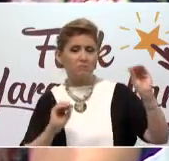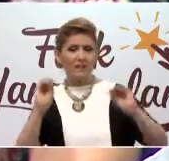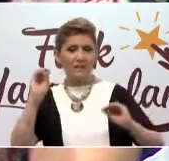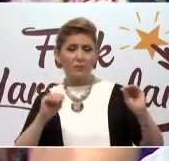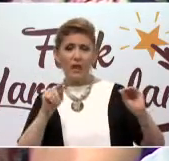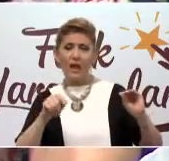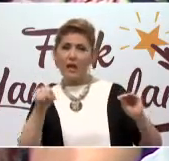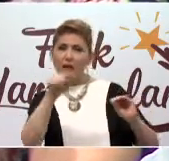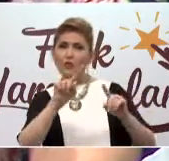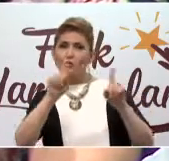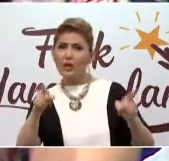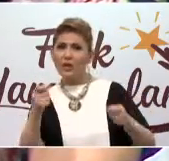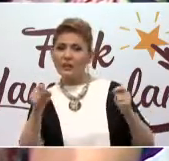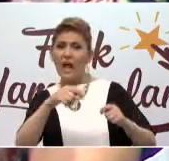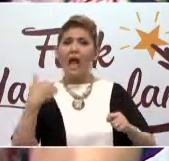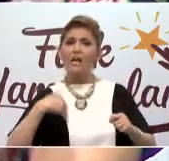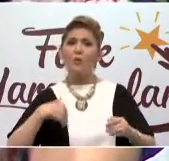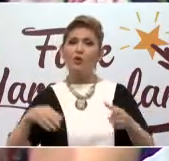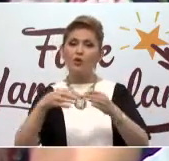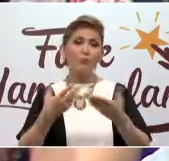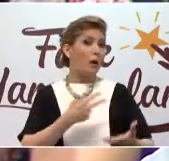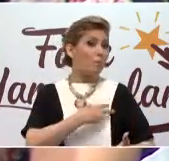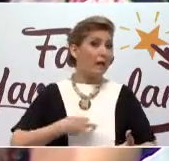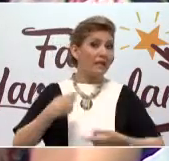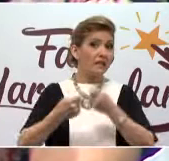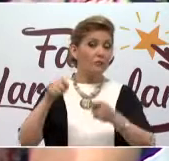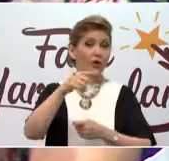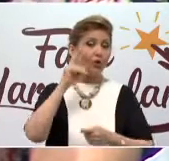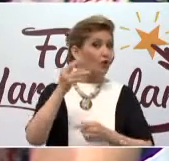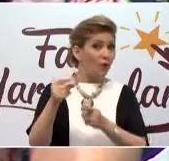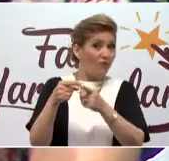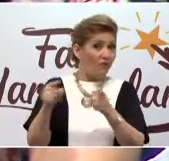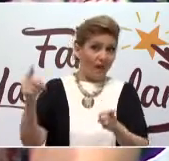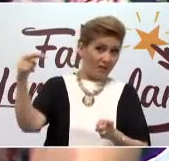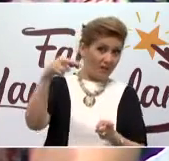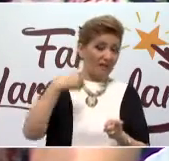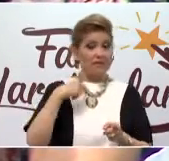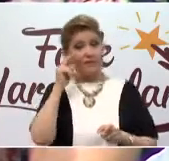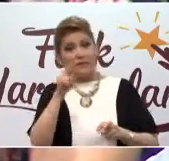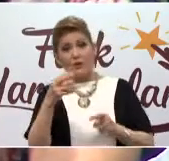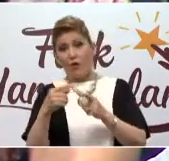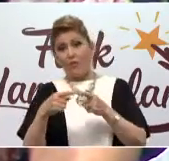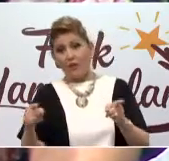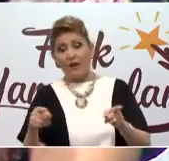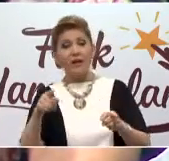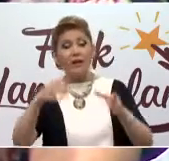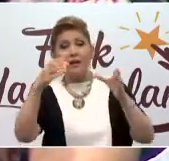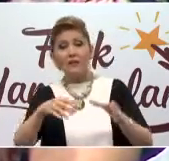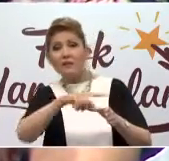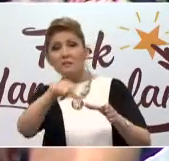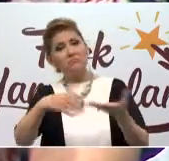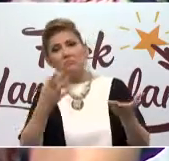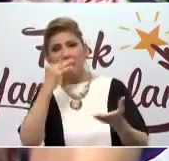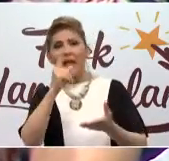oradaki esnafın gördüğü veya kamu kurumunun, yani belediye çalışanının gördüğü çok farklı. Yani bir alanın kullanımını